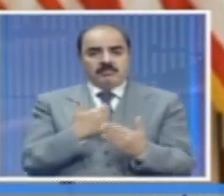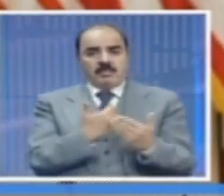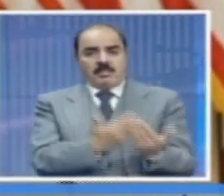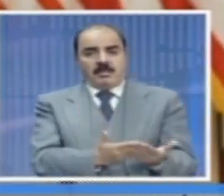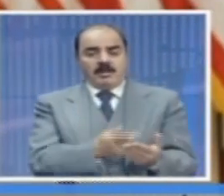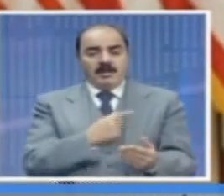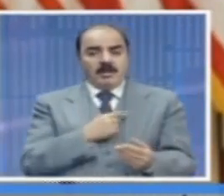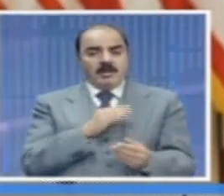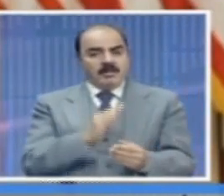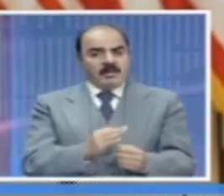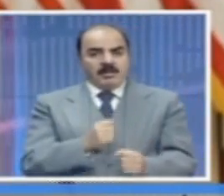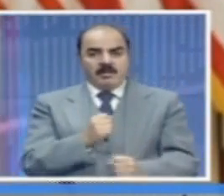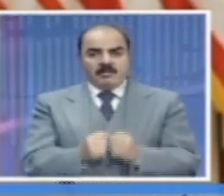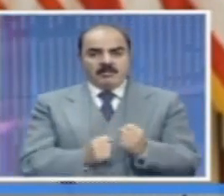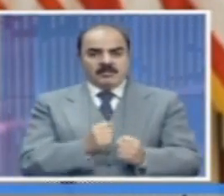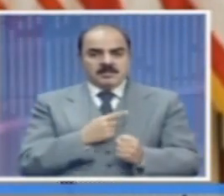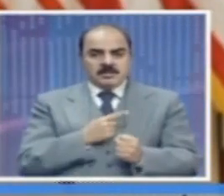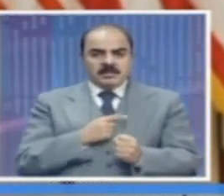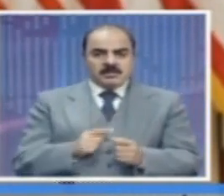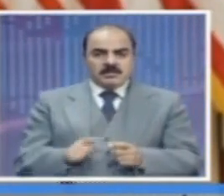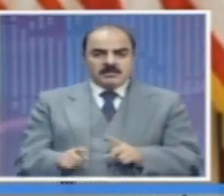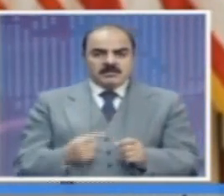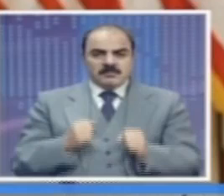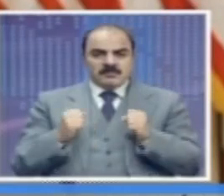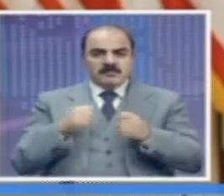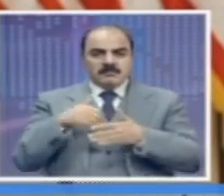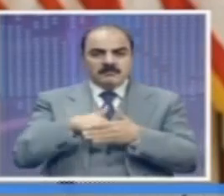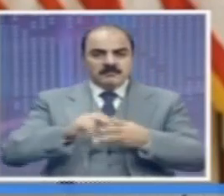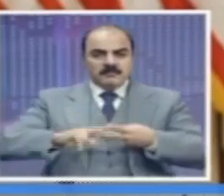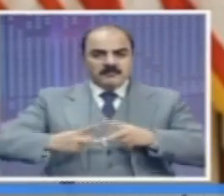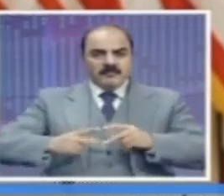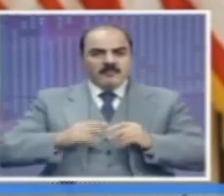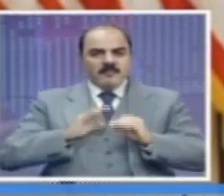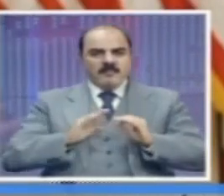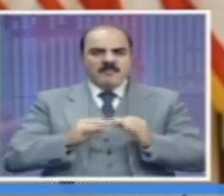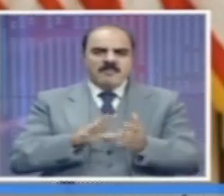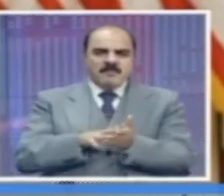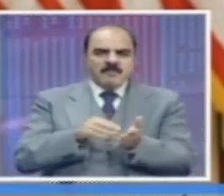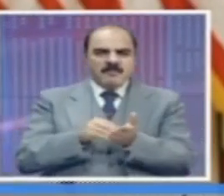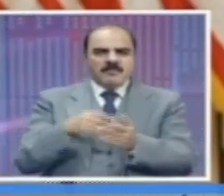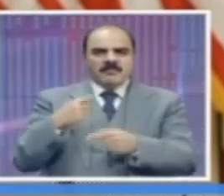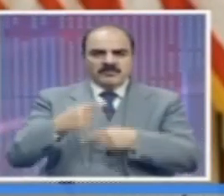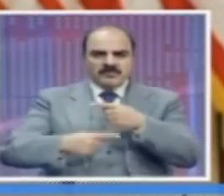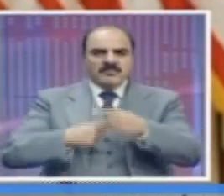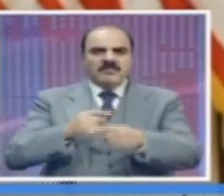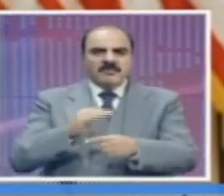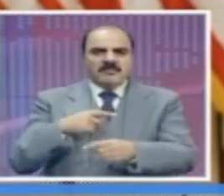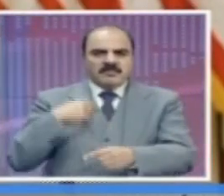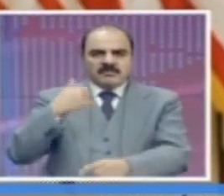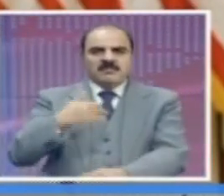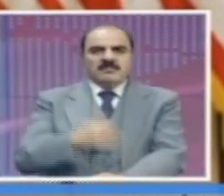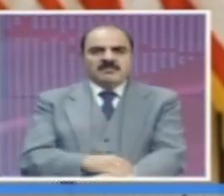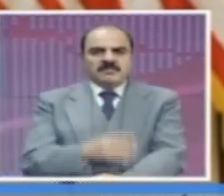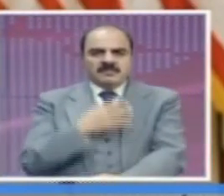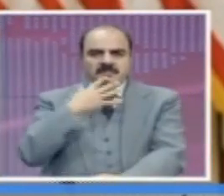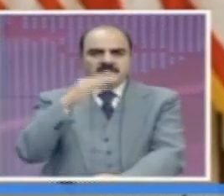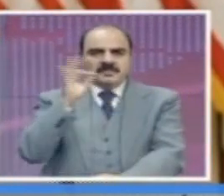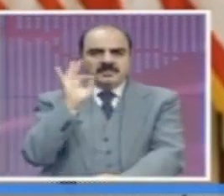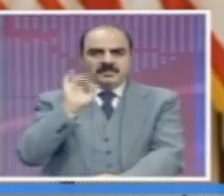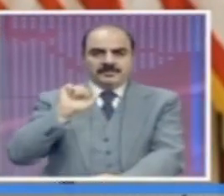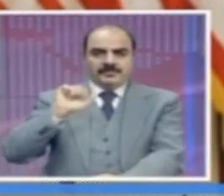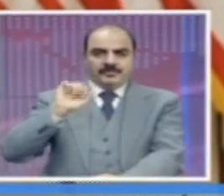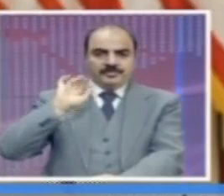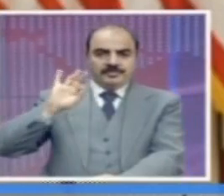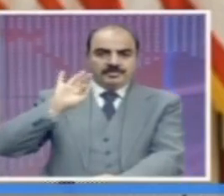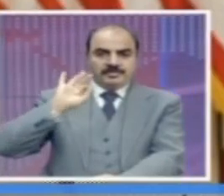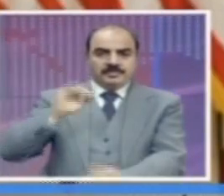السلطة فإن الحركة التي أطلقها احتجاجا على نتائج الانتخابات الرئاسية ليست سوى البداية، كما أدان الهجوم على